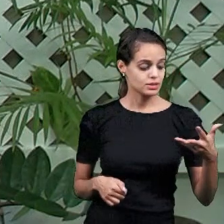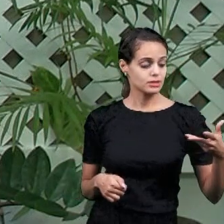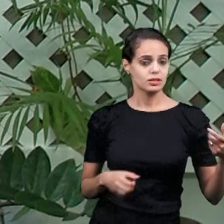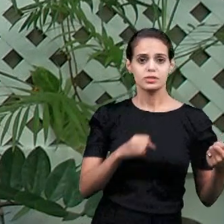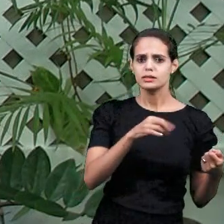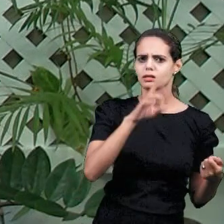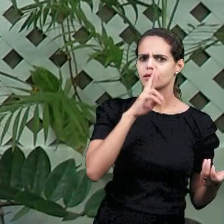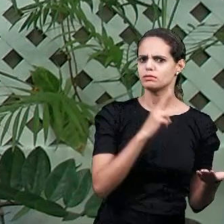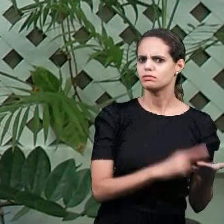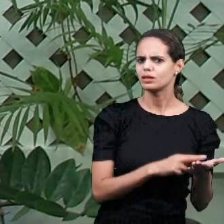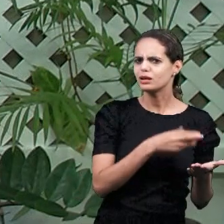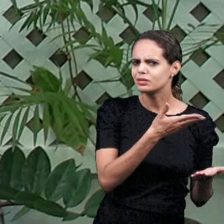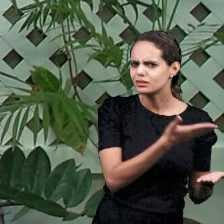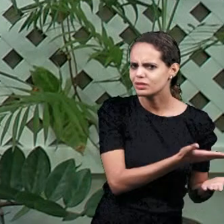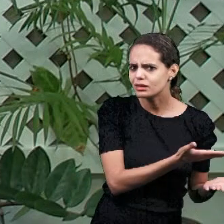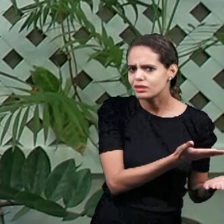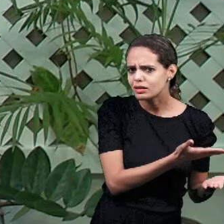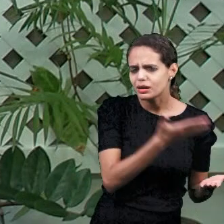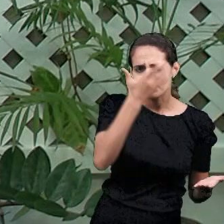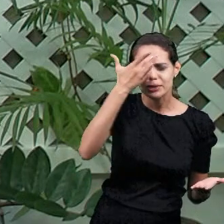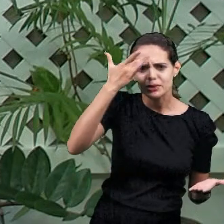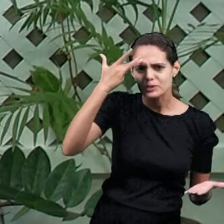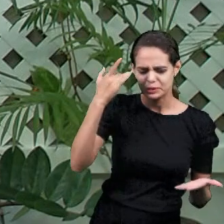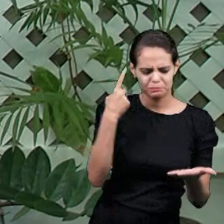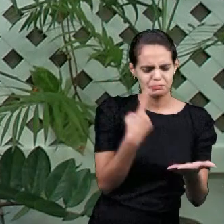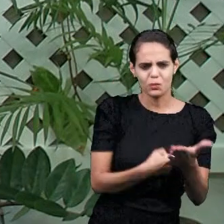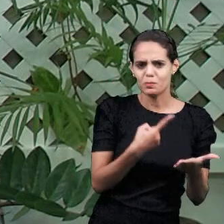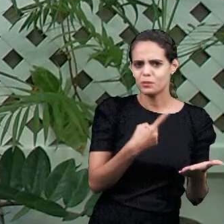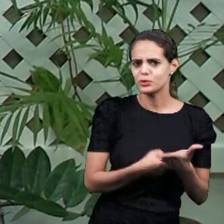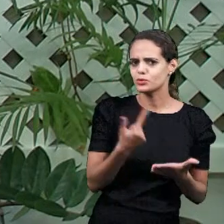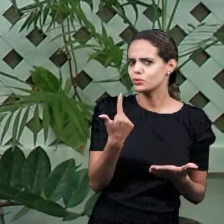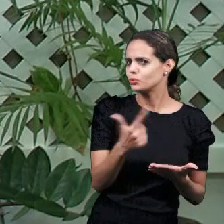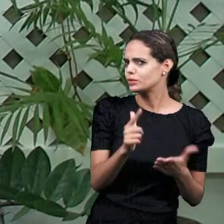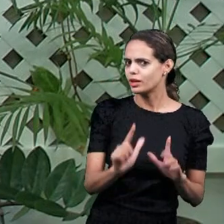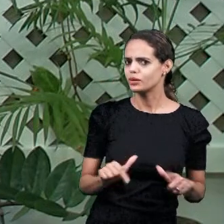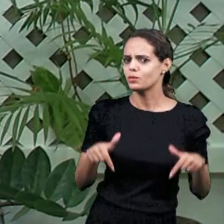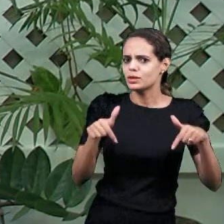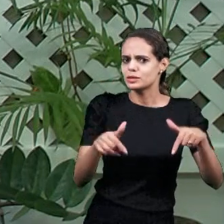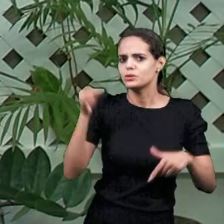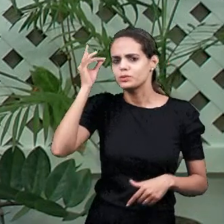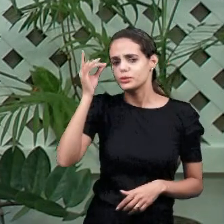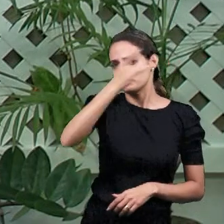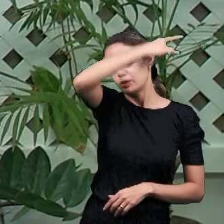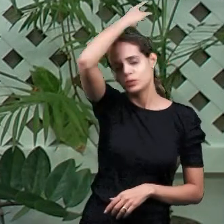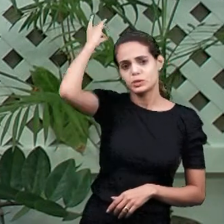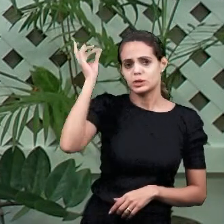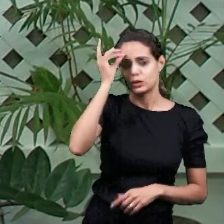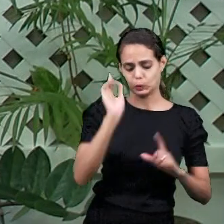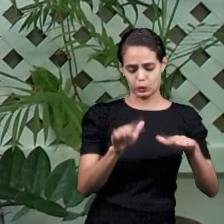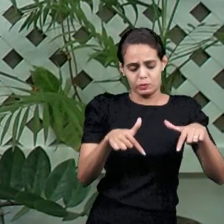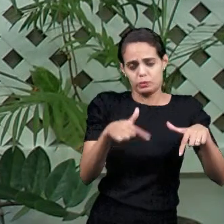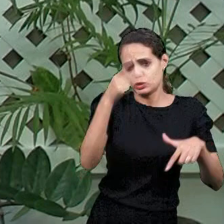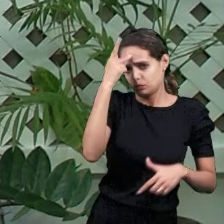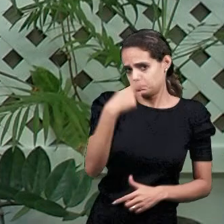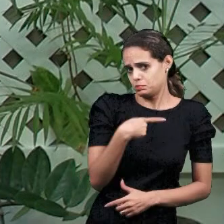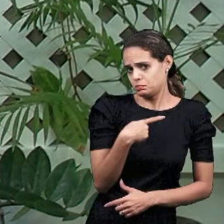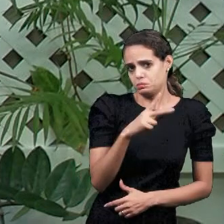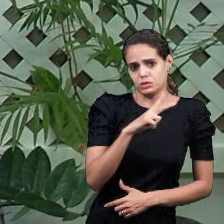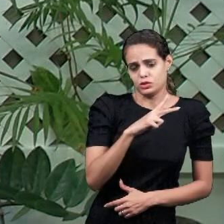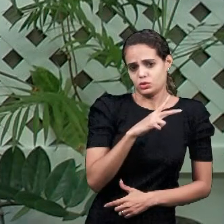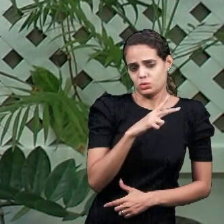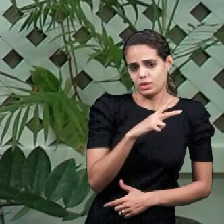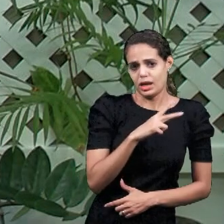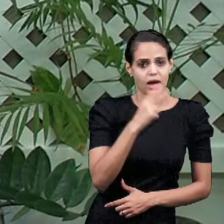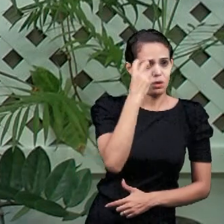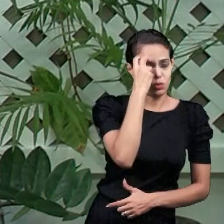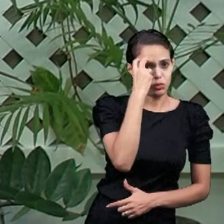engagées avec l'opération du Saint-Esprit, qui sont engagées avec eux, avec leur culture, avec leur enseignement, avec leur famille, avec ceux qu'ils ont